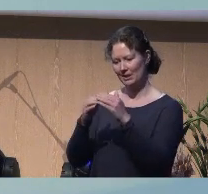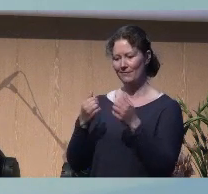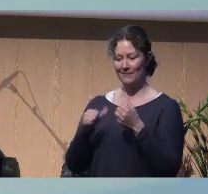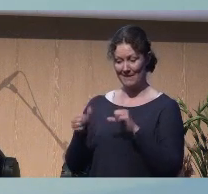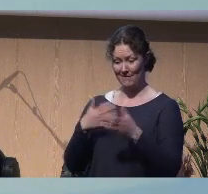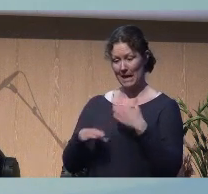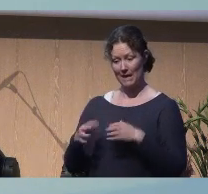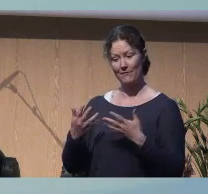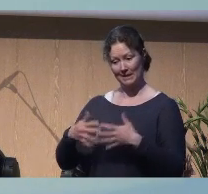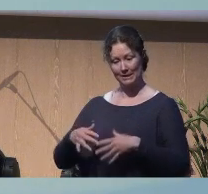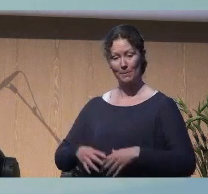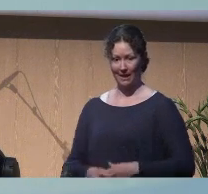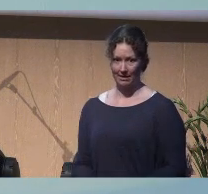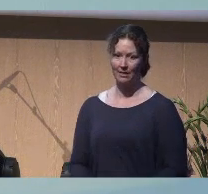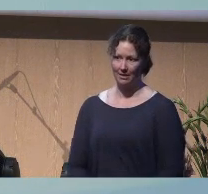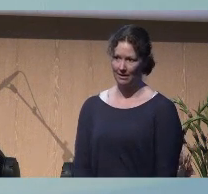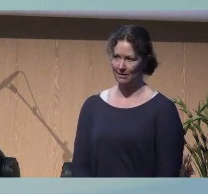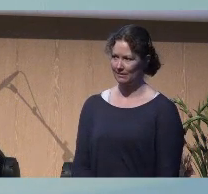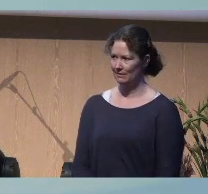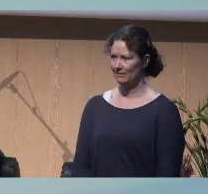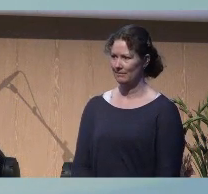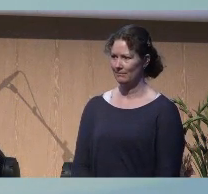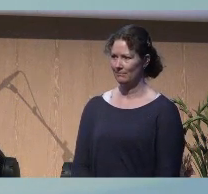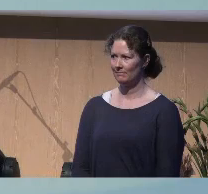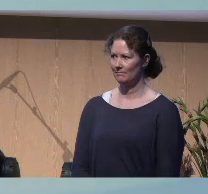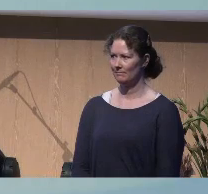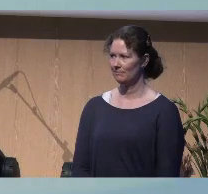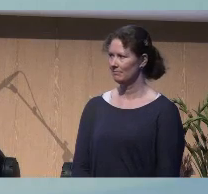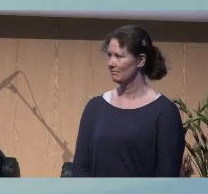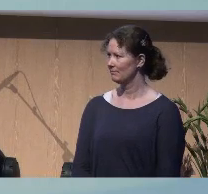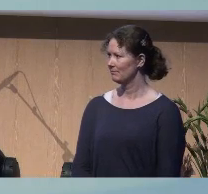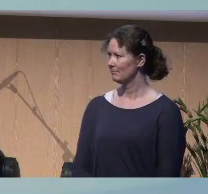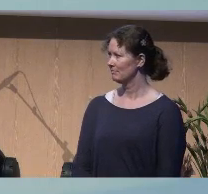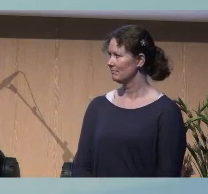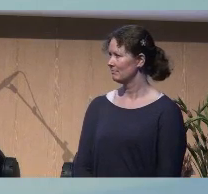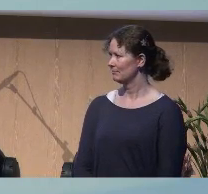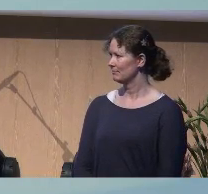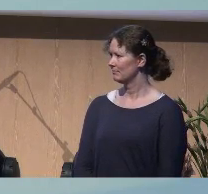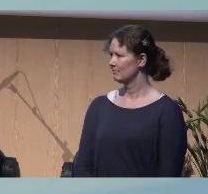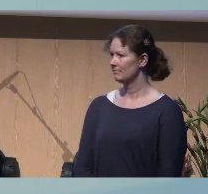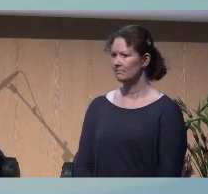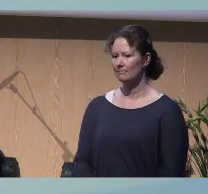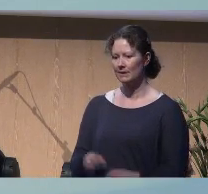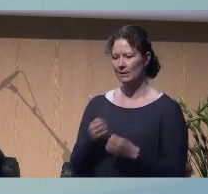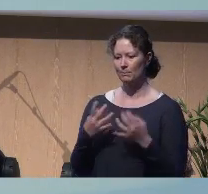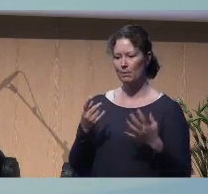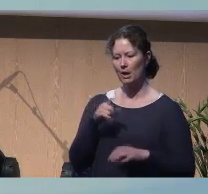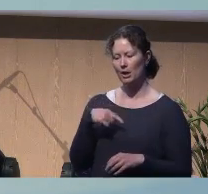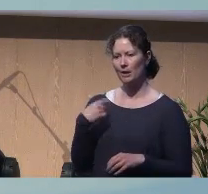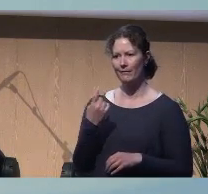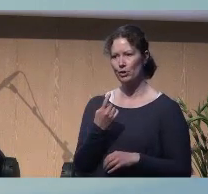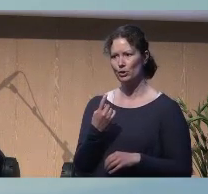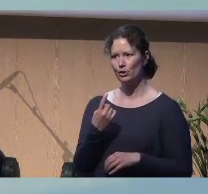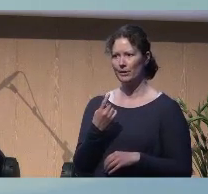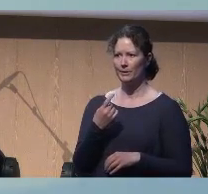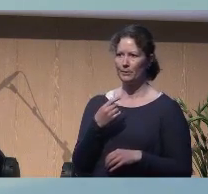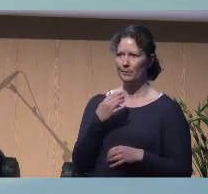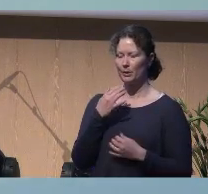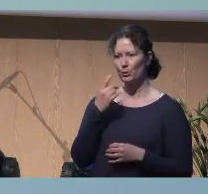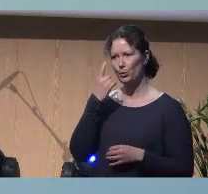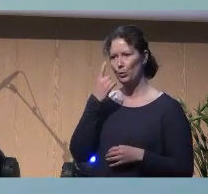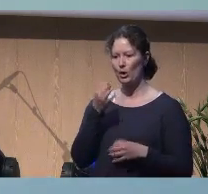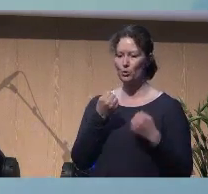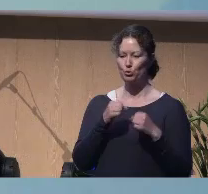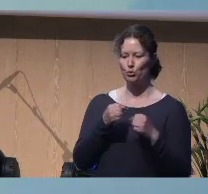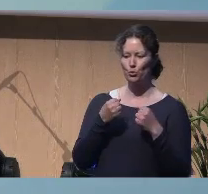frivillig virksomhet. Mange av oss pleier å si, eller mange tror at dugnad